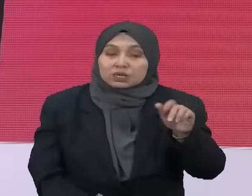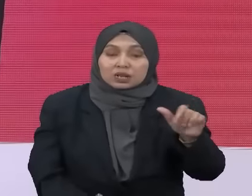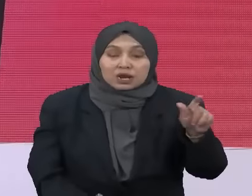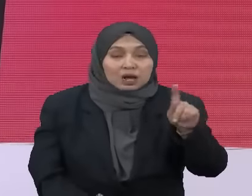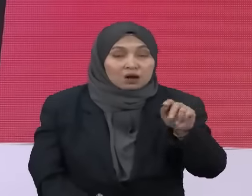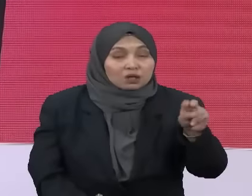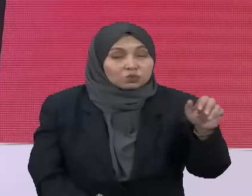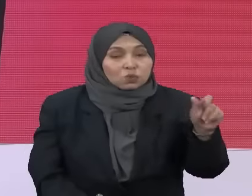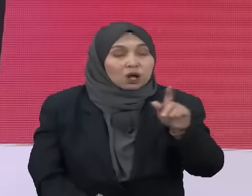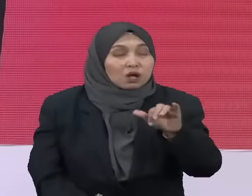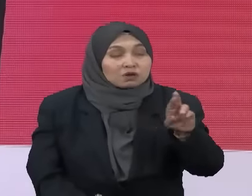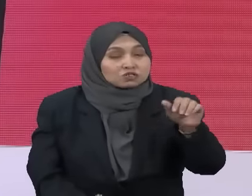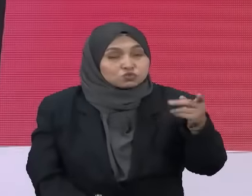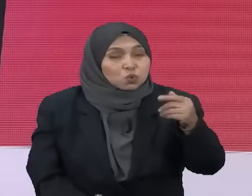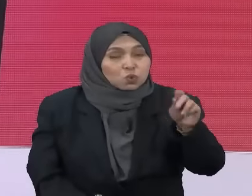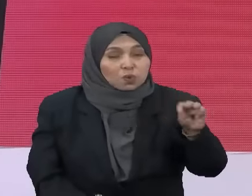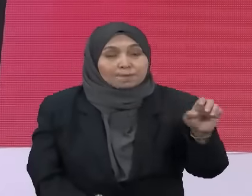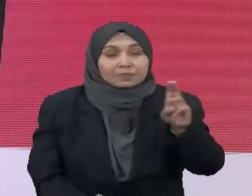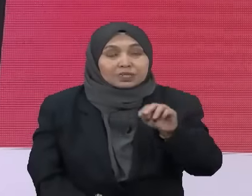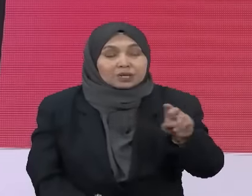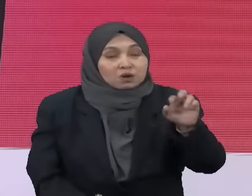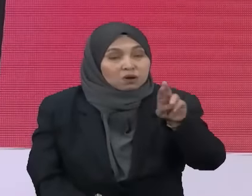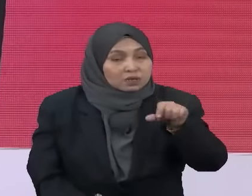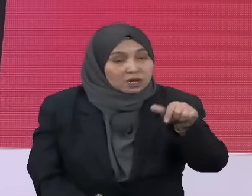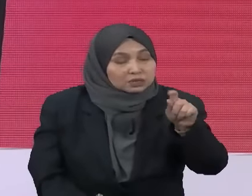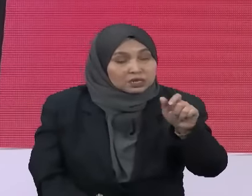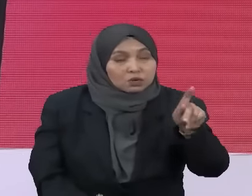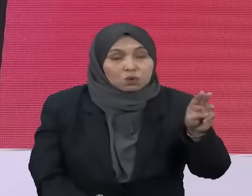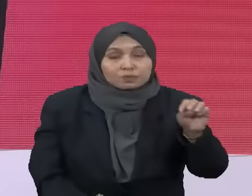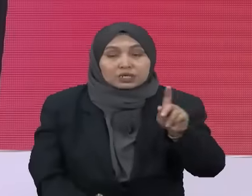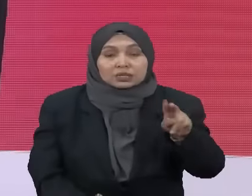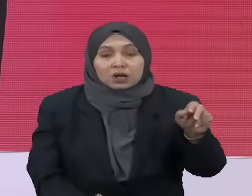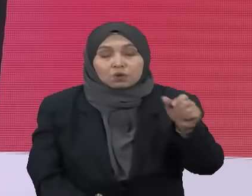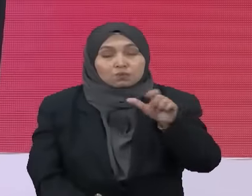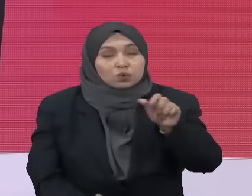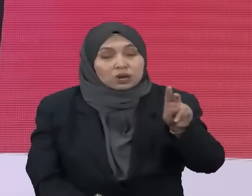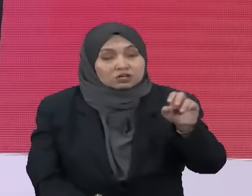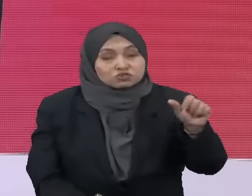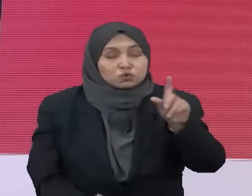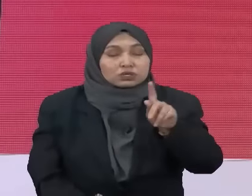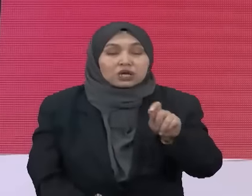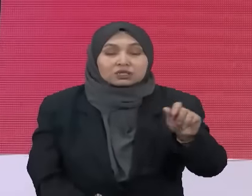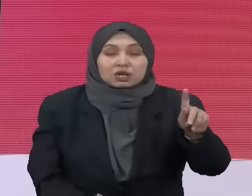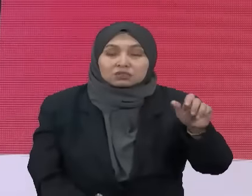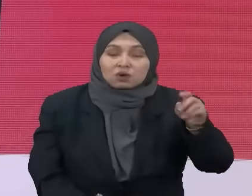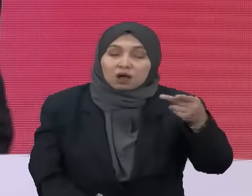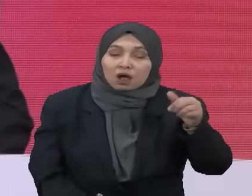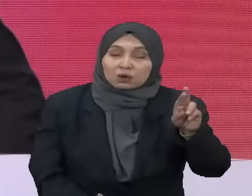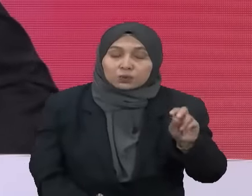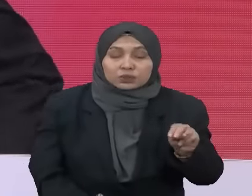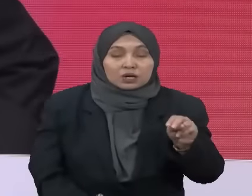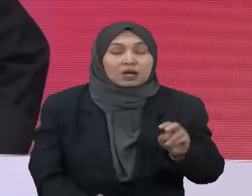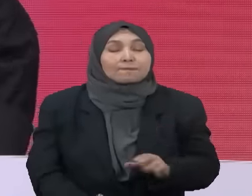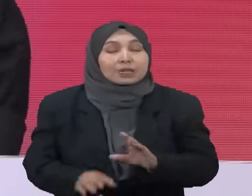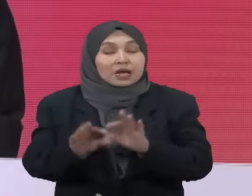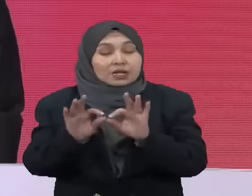illa an qalu akhrijuhum min qaryatikum innahum unasun yatatahharun. Baik, pada ayat